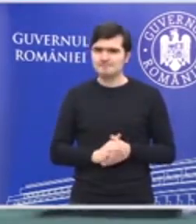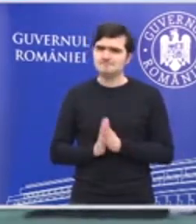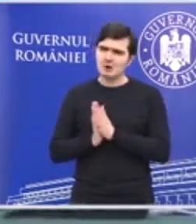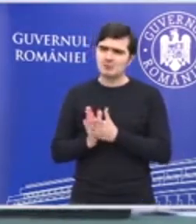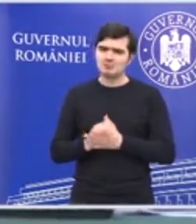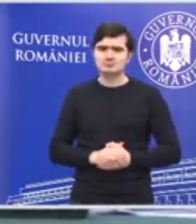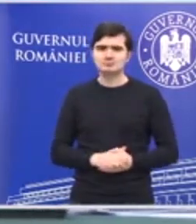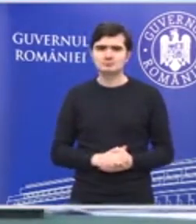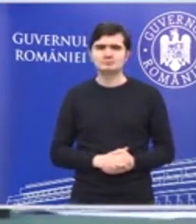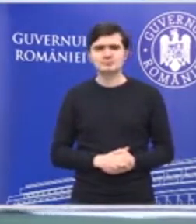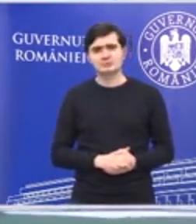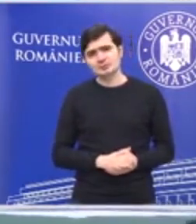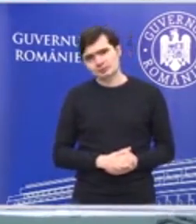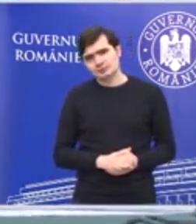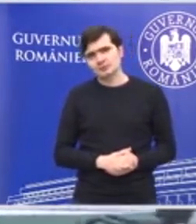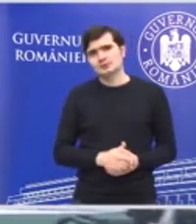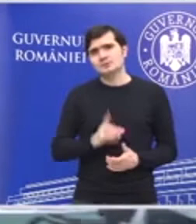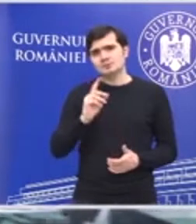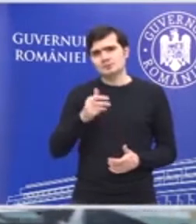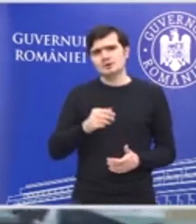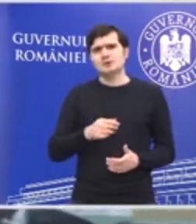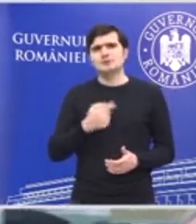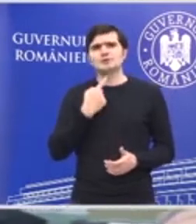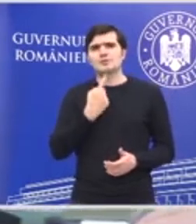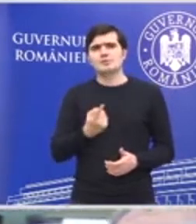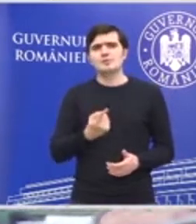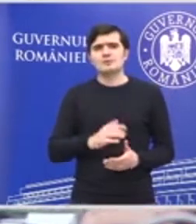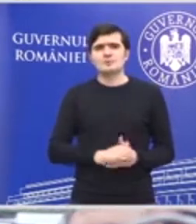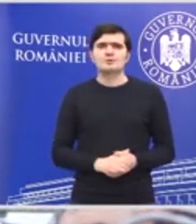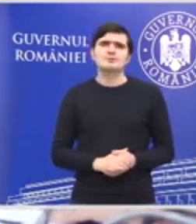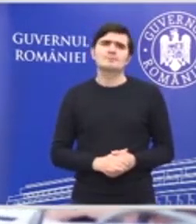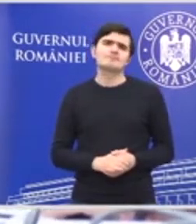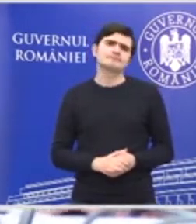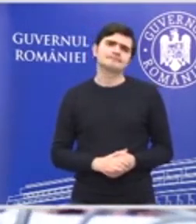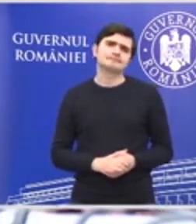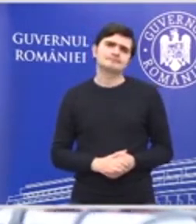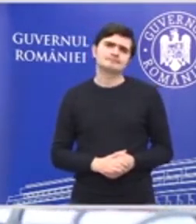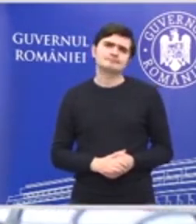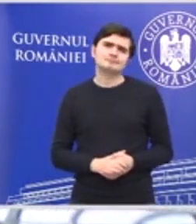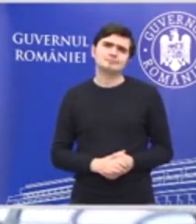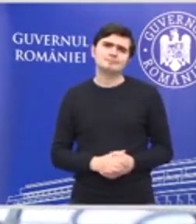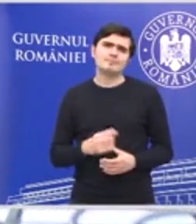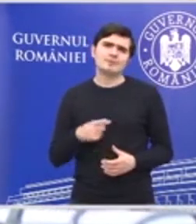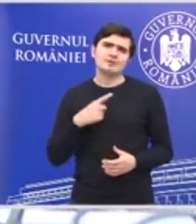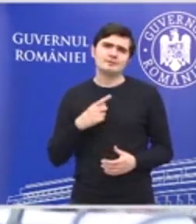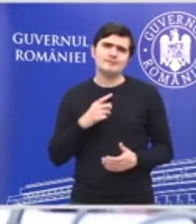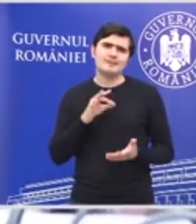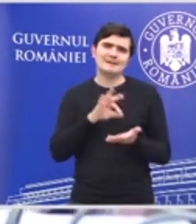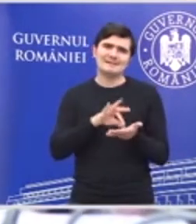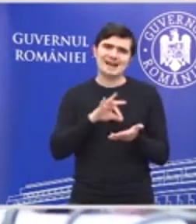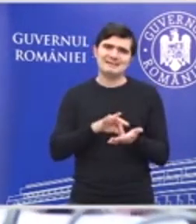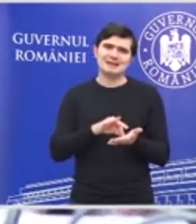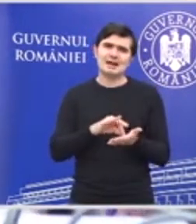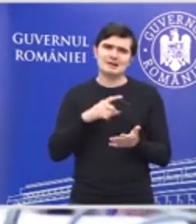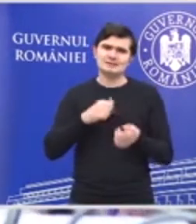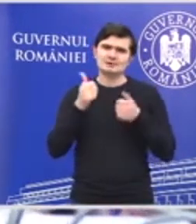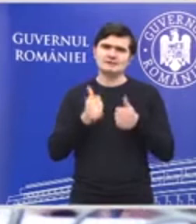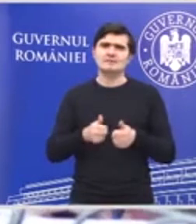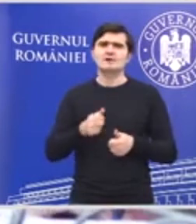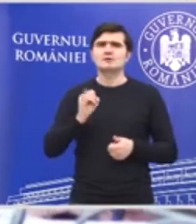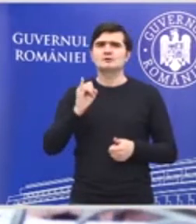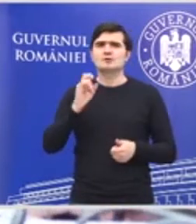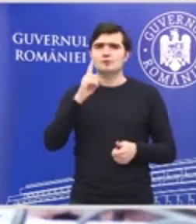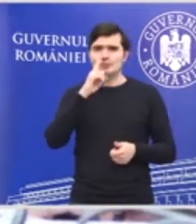doctor. Da, ce putem să spunem este că termenul, într-adevăr, este în iunie.